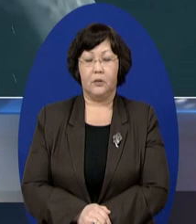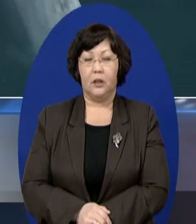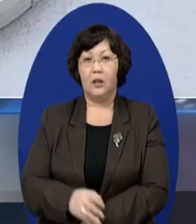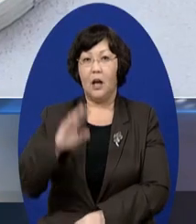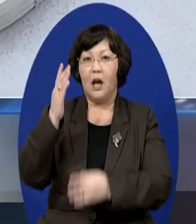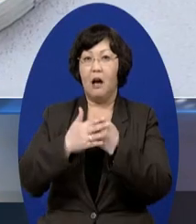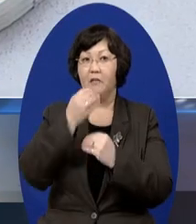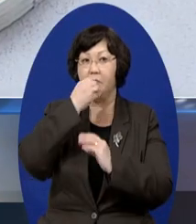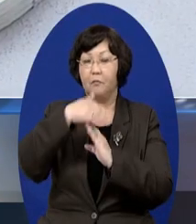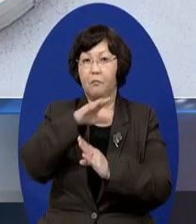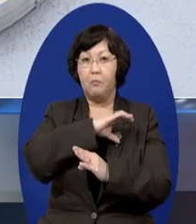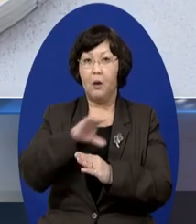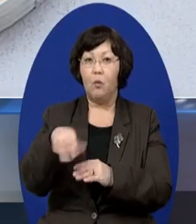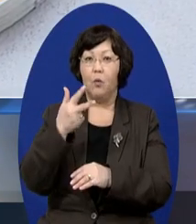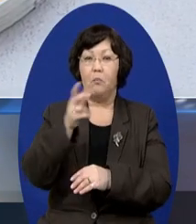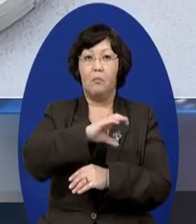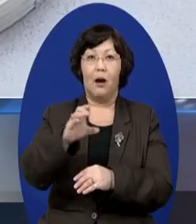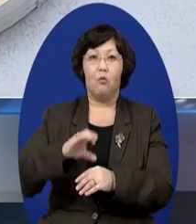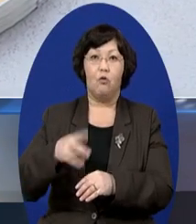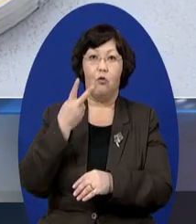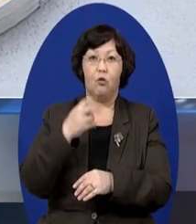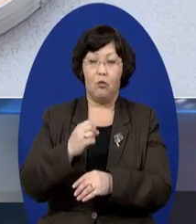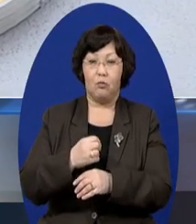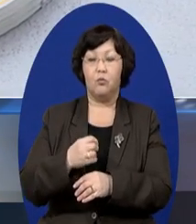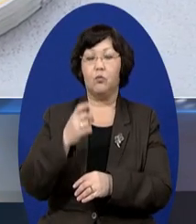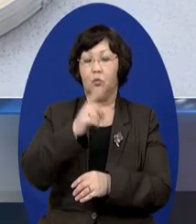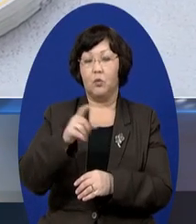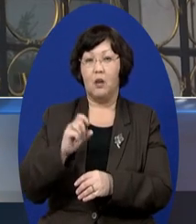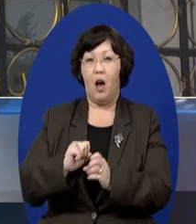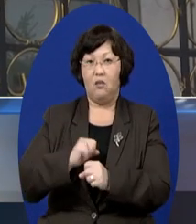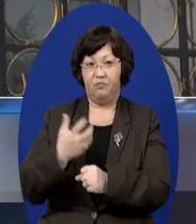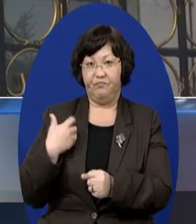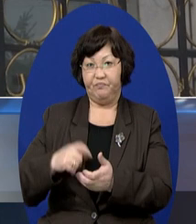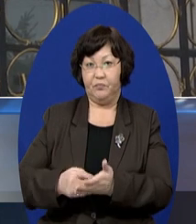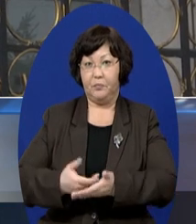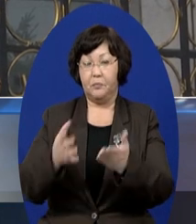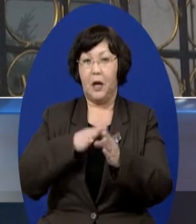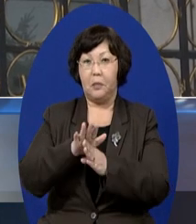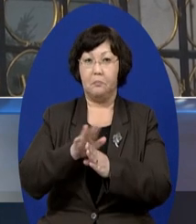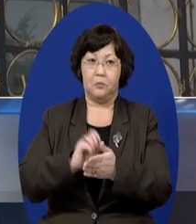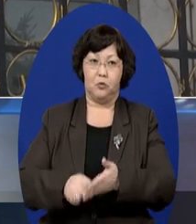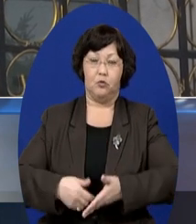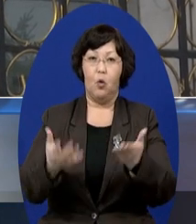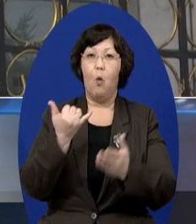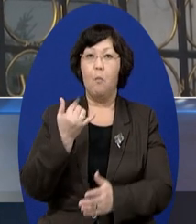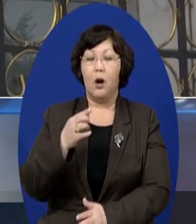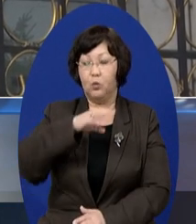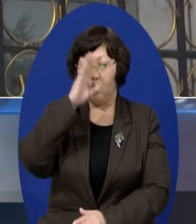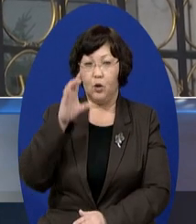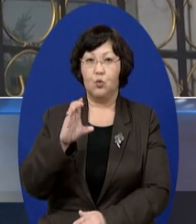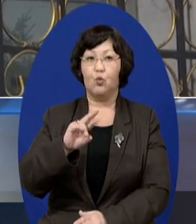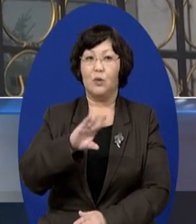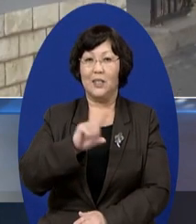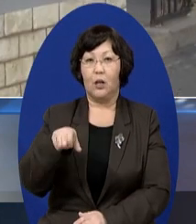Авлигатай тэмцэх газраас 3 байгууллагын 20 албан тушаалтанд хариуцлага тооцуулахаар албан бичиг хүргүүлжээ. Тодорхойлбол Улаанбаатар дулааны сүлжээ,